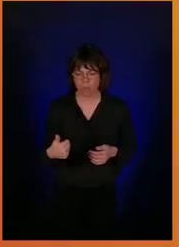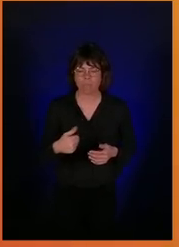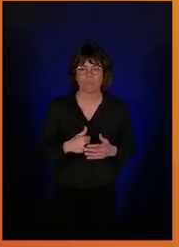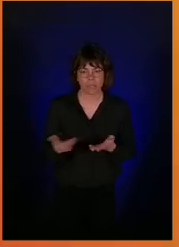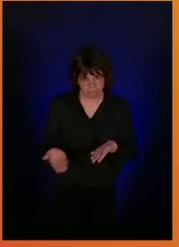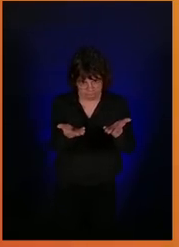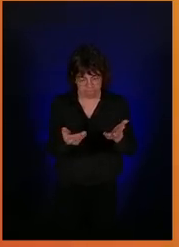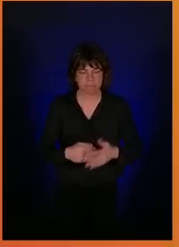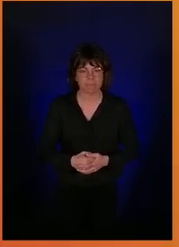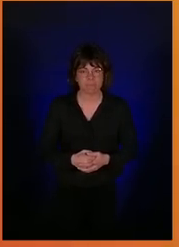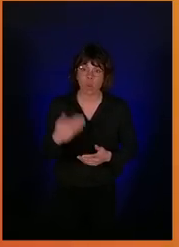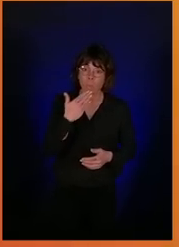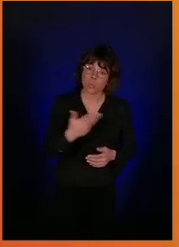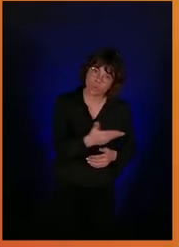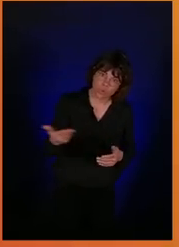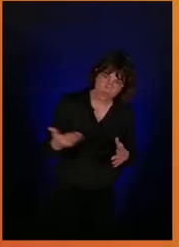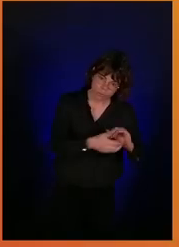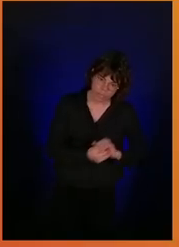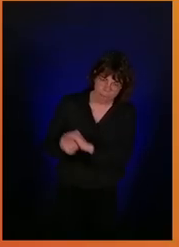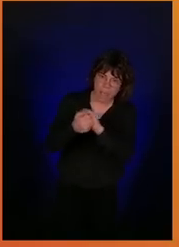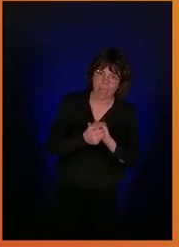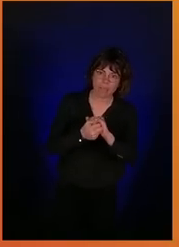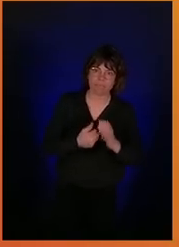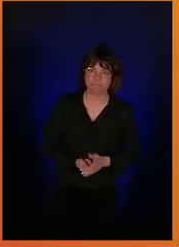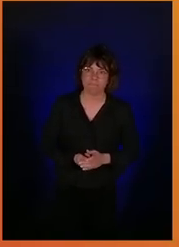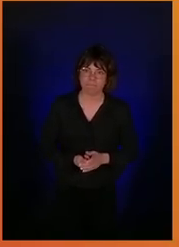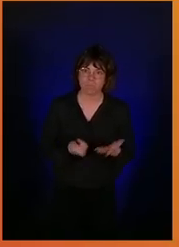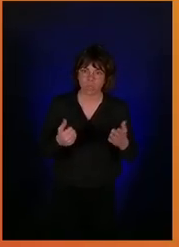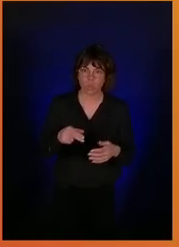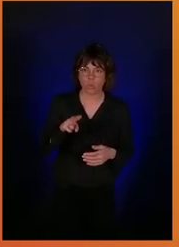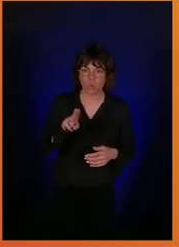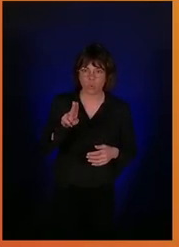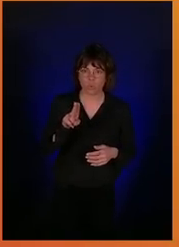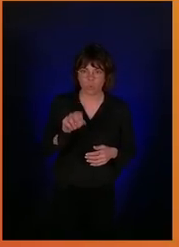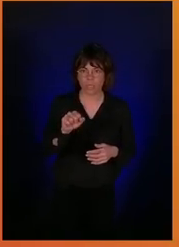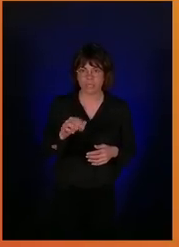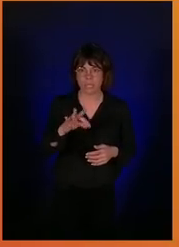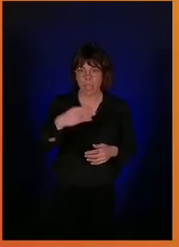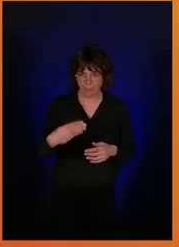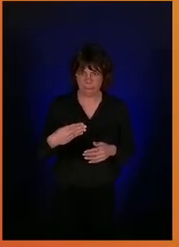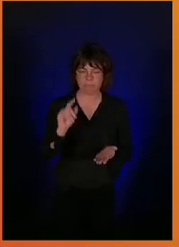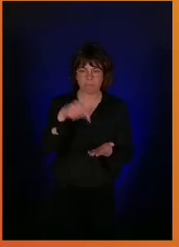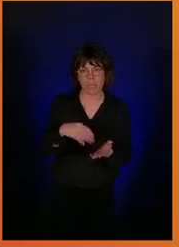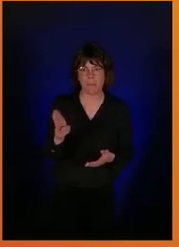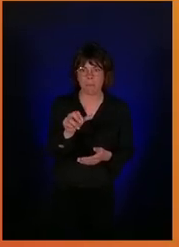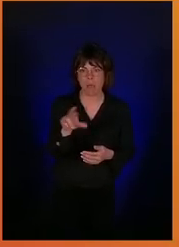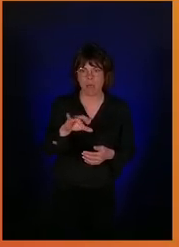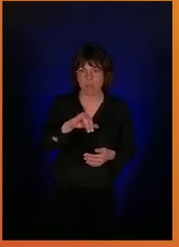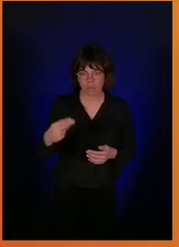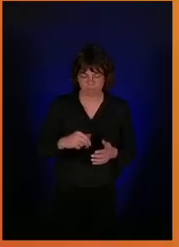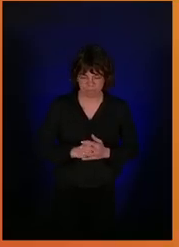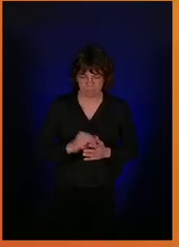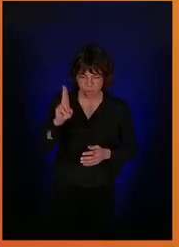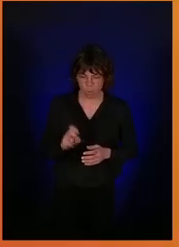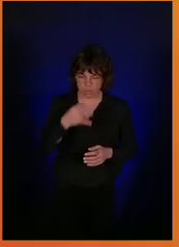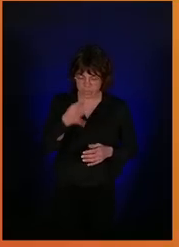Vas-y Bettina. Donc bonjour à tous les camarades, Bettina Winterstein pour l'USTM du Bas-Rhin. Donc avant de commencer moi, mon